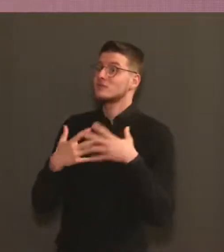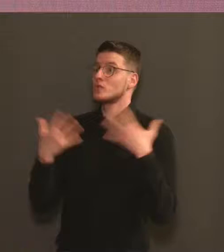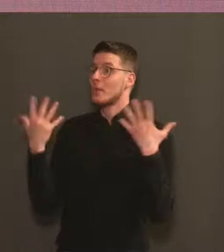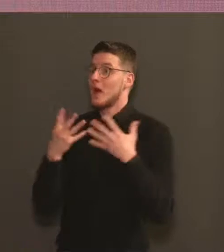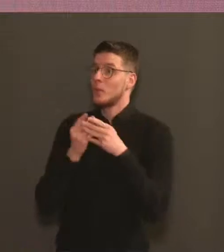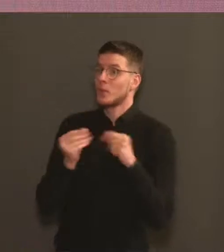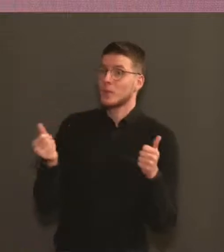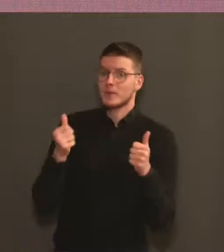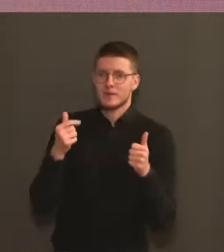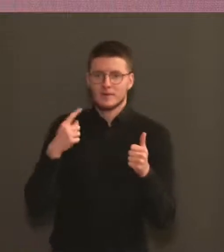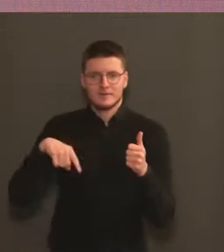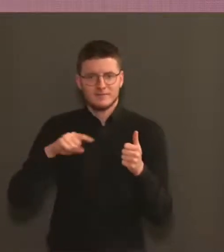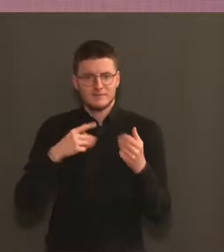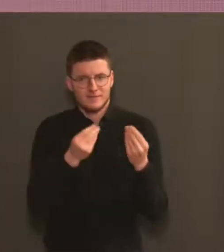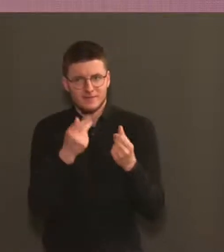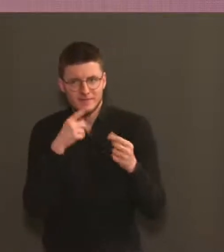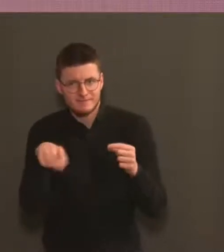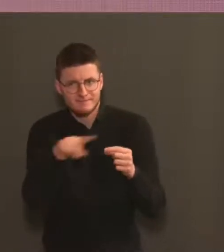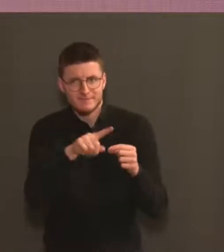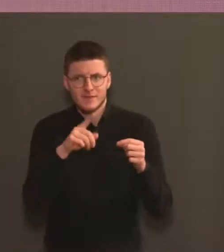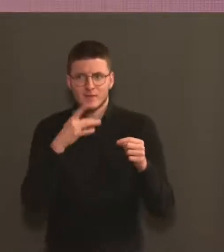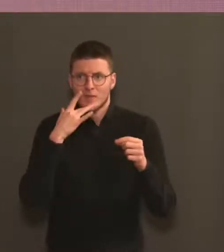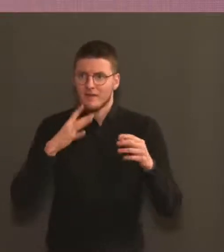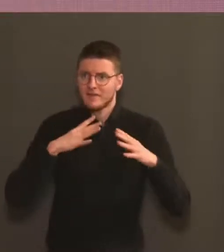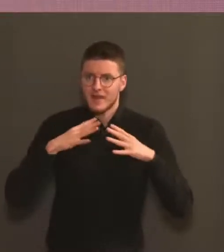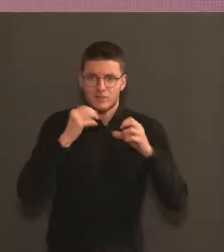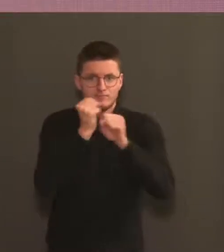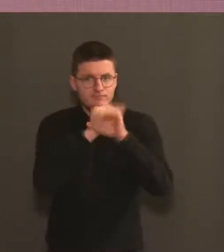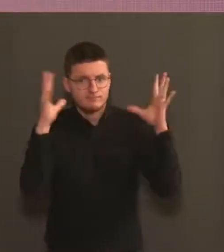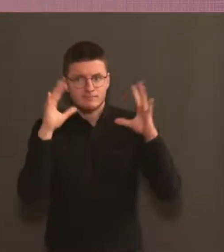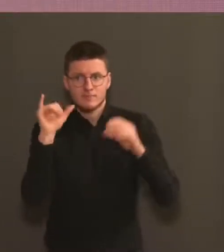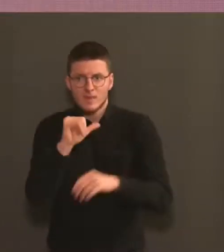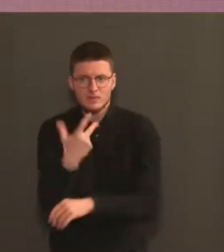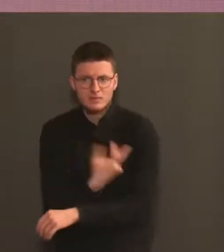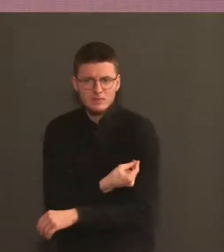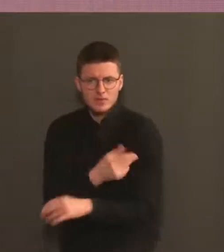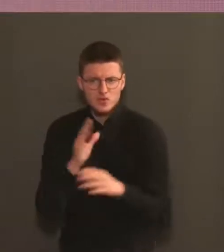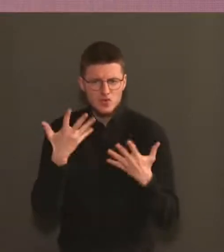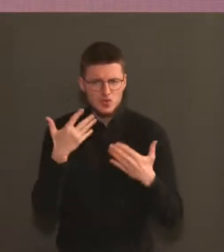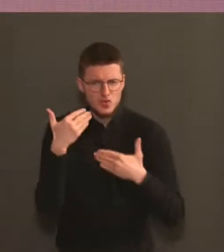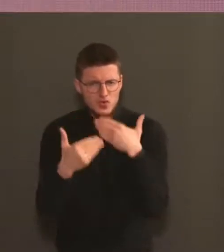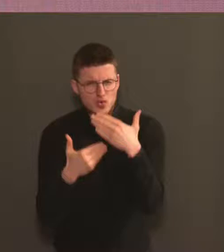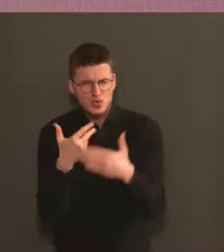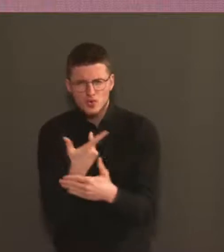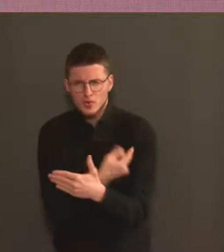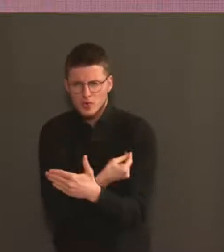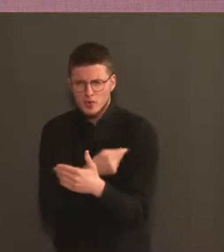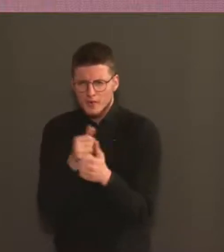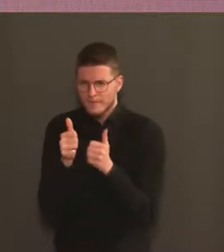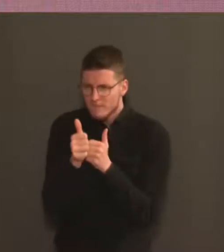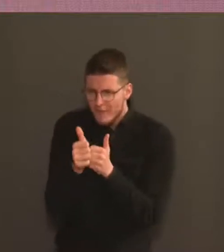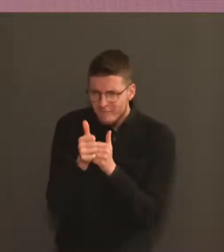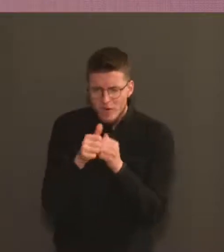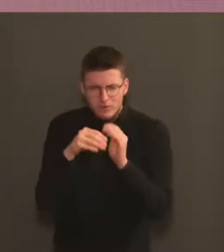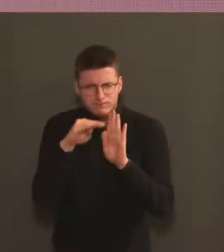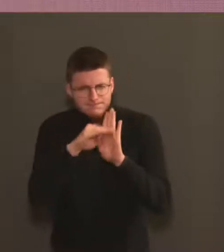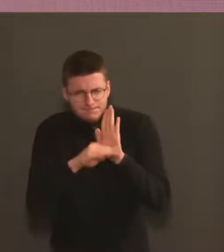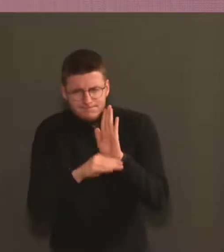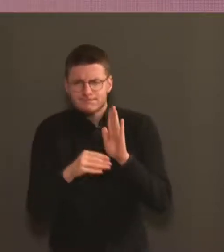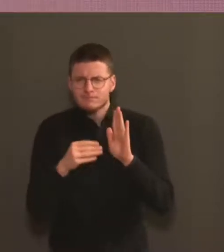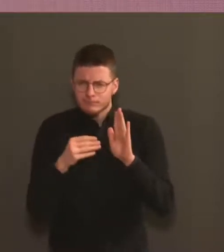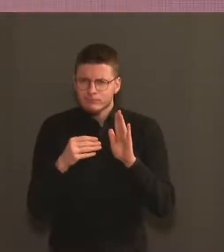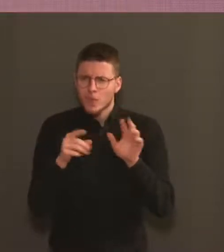dat we duidelijkheid geven over de vaccins en de procedures die we hebben gevolgd bij geven van voorrang